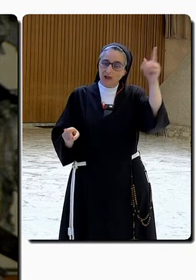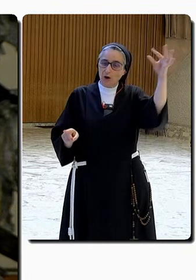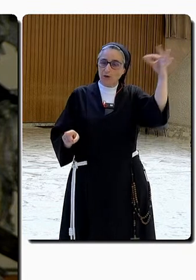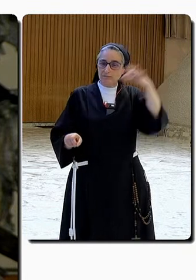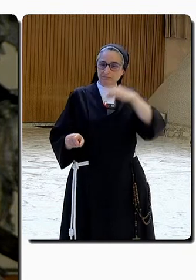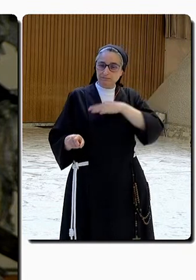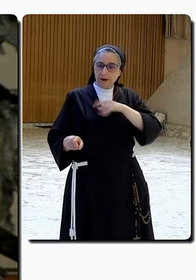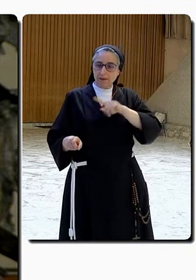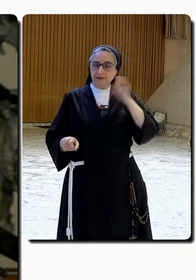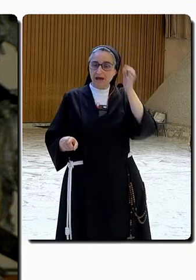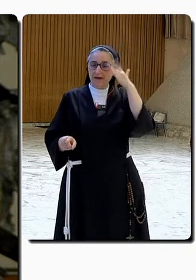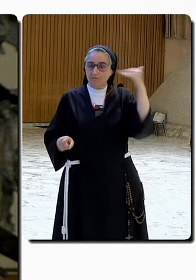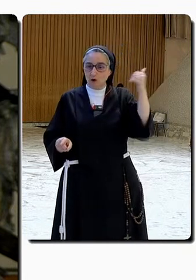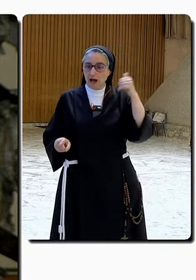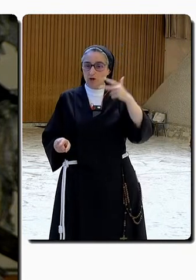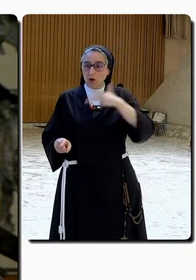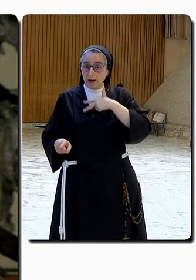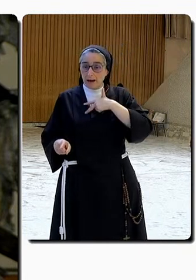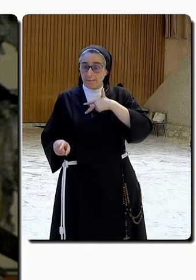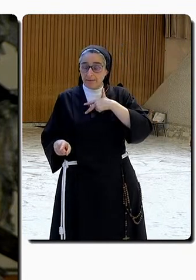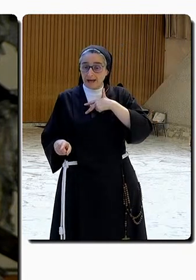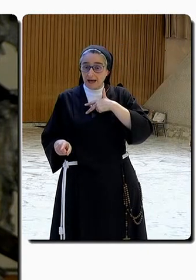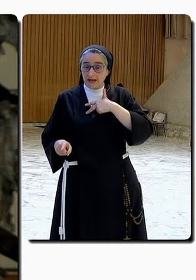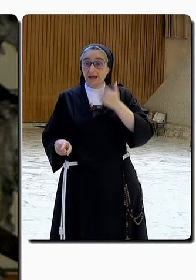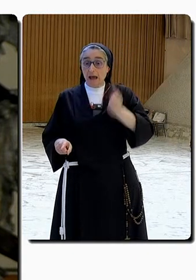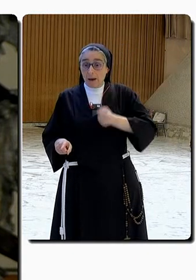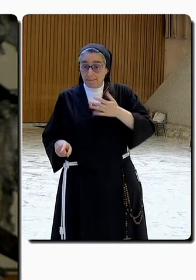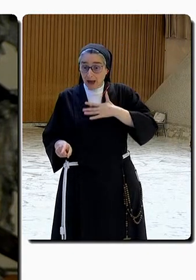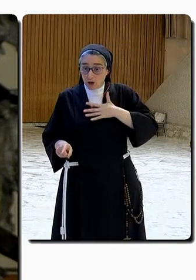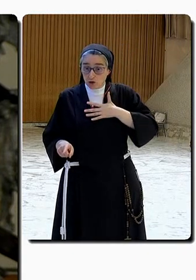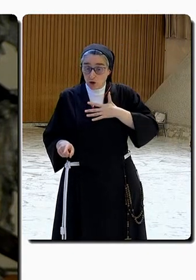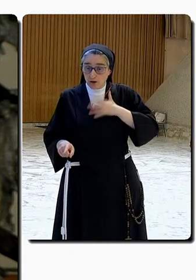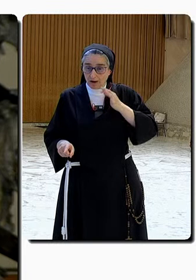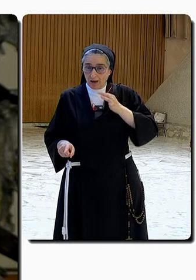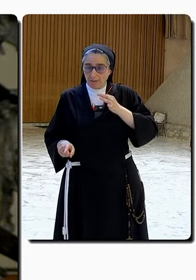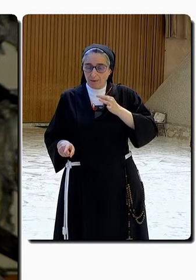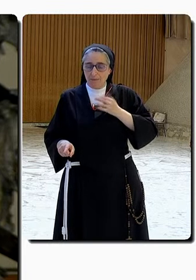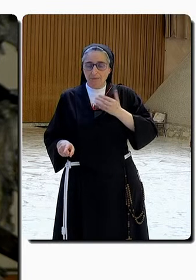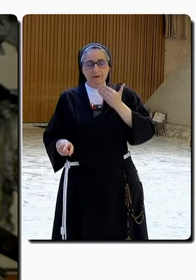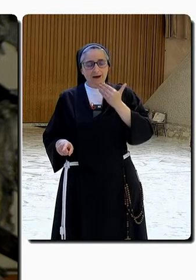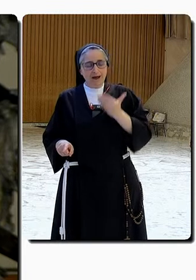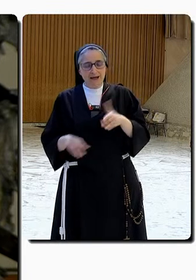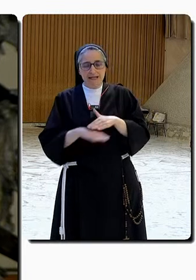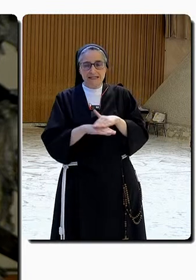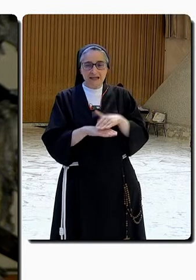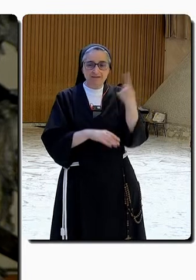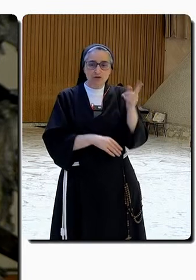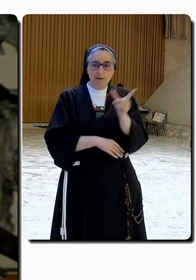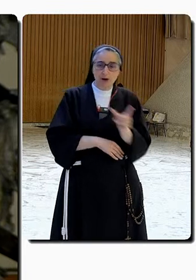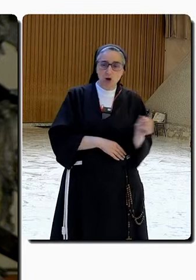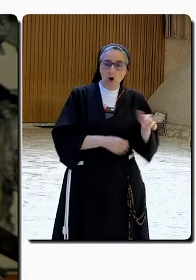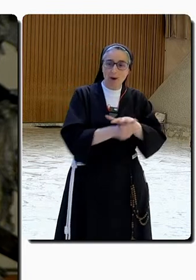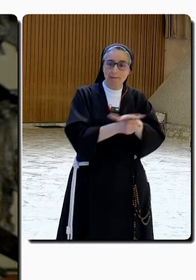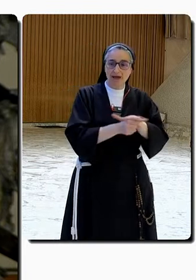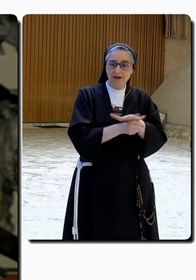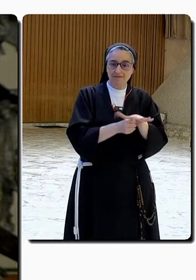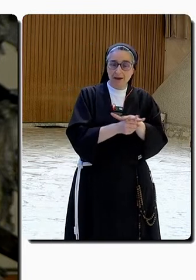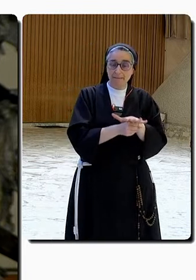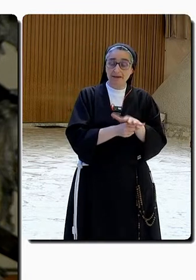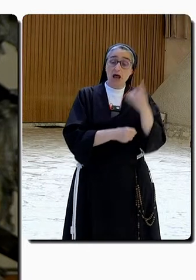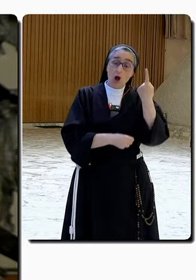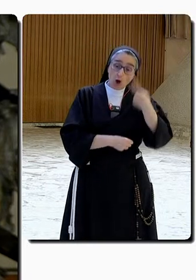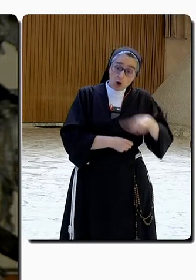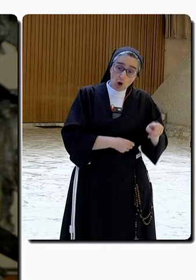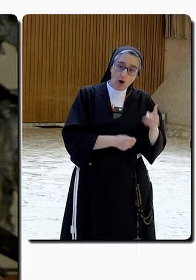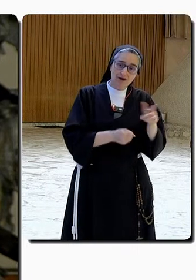mia vocazione sacerdotale e pastorale al servizio per le famiglie e con le